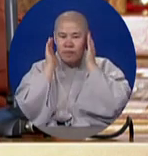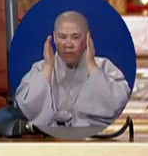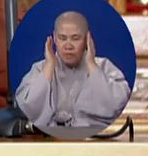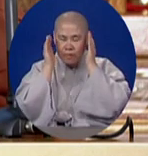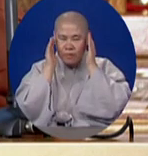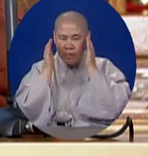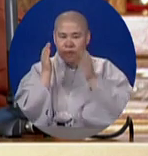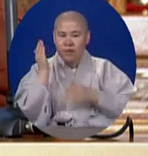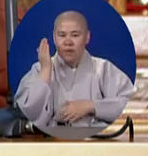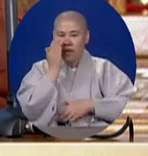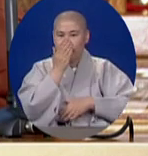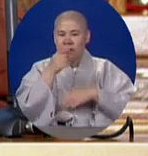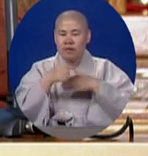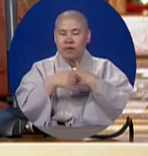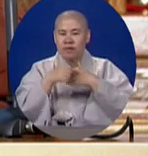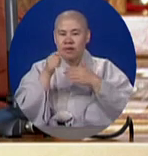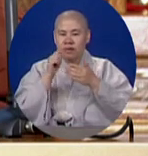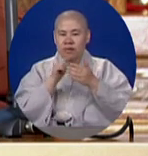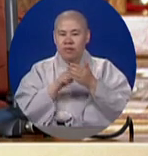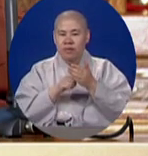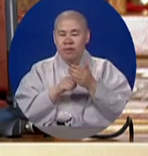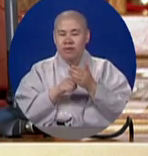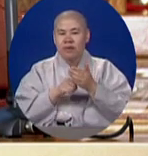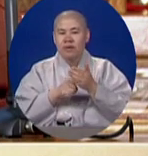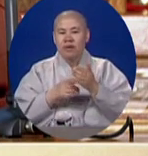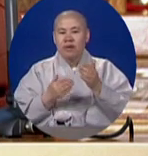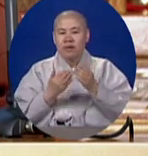그러면 청정심을 내는 게 어떤 거냐?